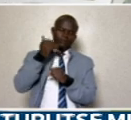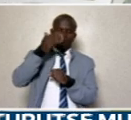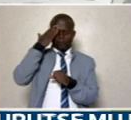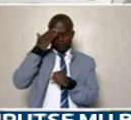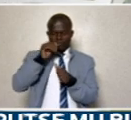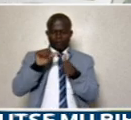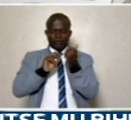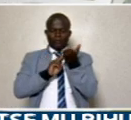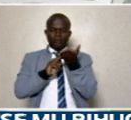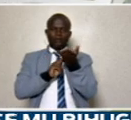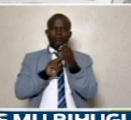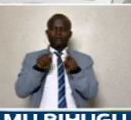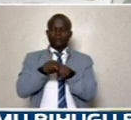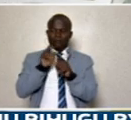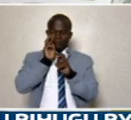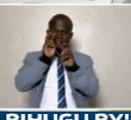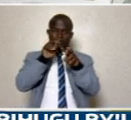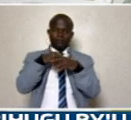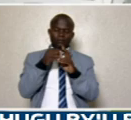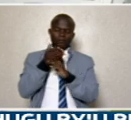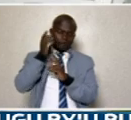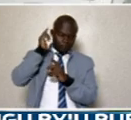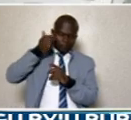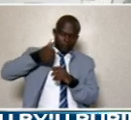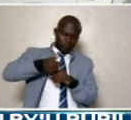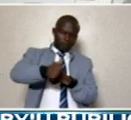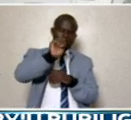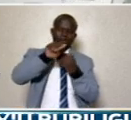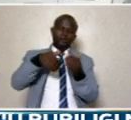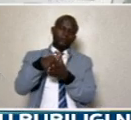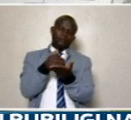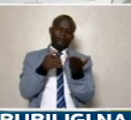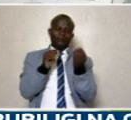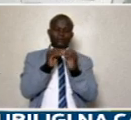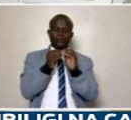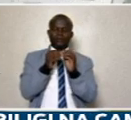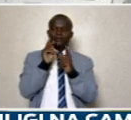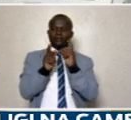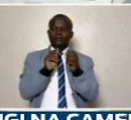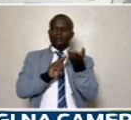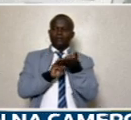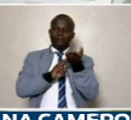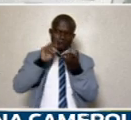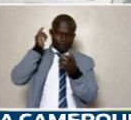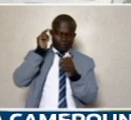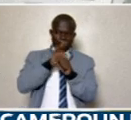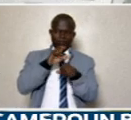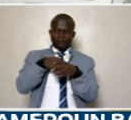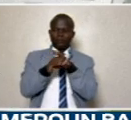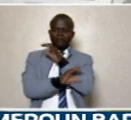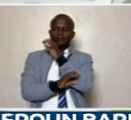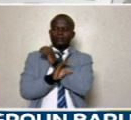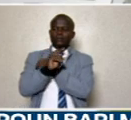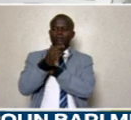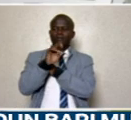ibijyanye n'ikoranabuhanga, nk'uko murimo kubireba kuri za televiziyo zanyu, nuko imibare y'abantu bakoresha za telefoni cyane cyane nko mu gihugu